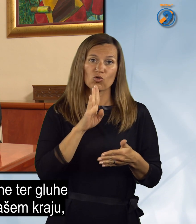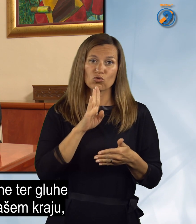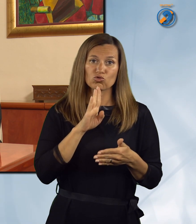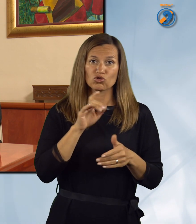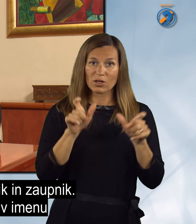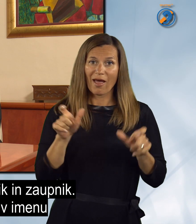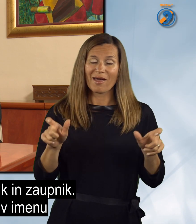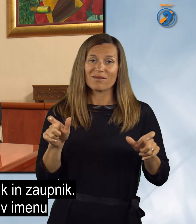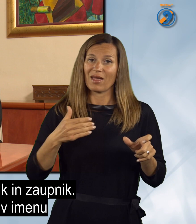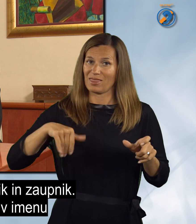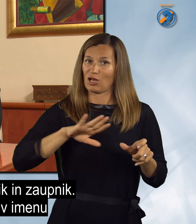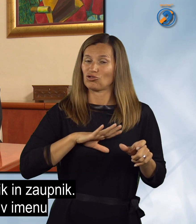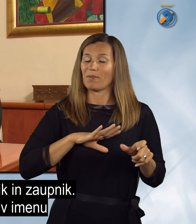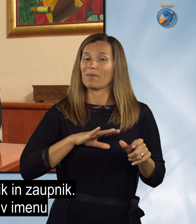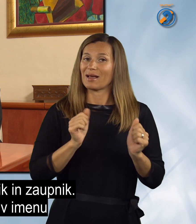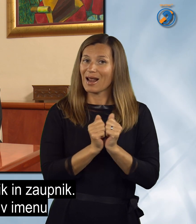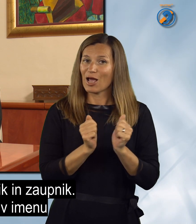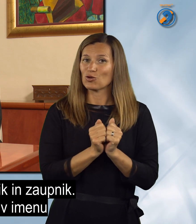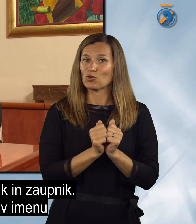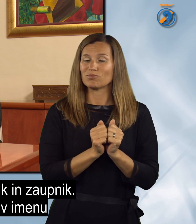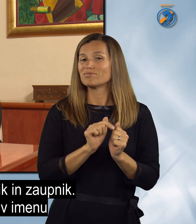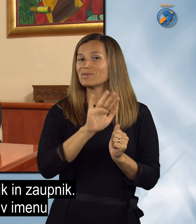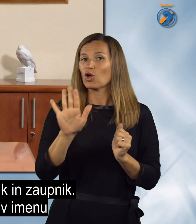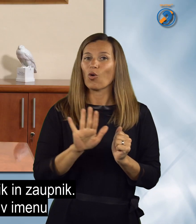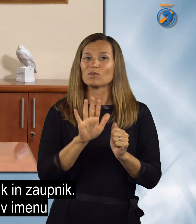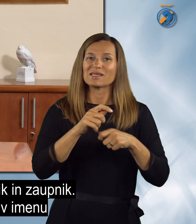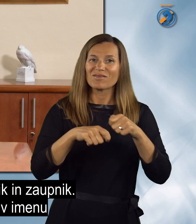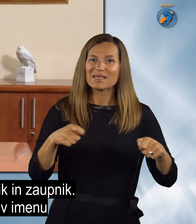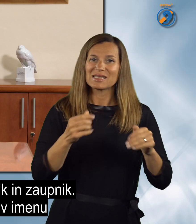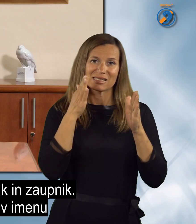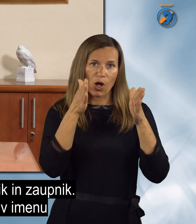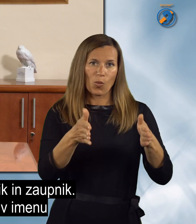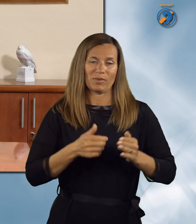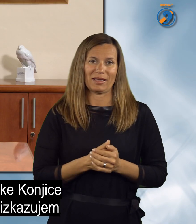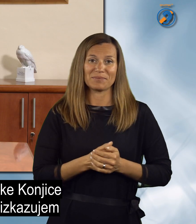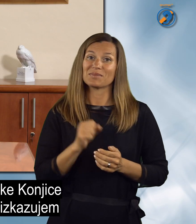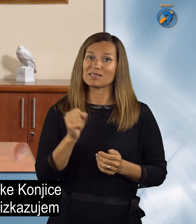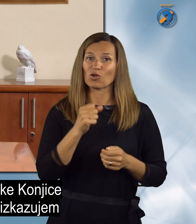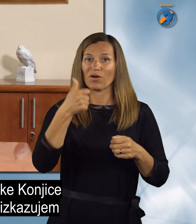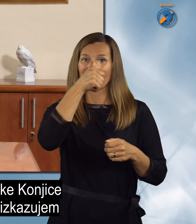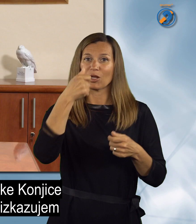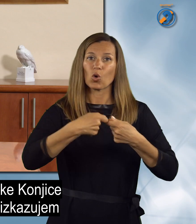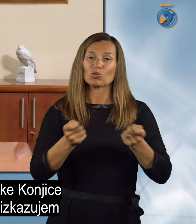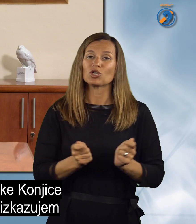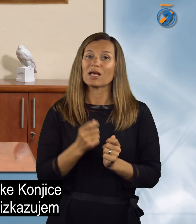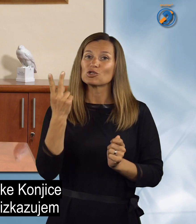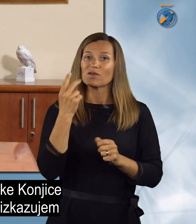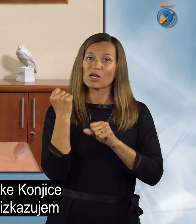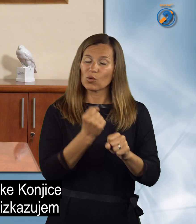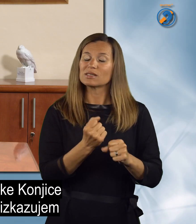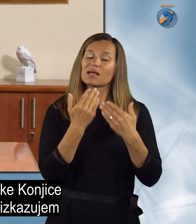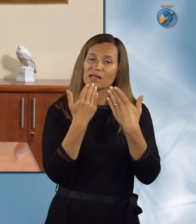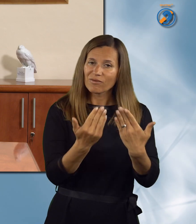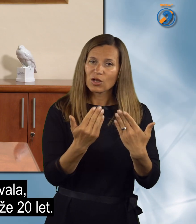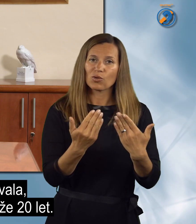kraju. Ste njihov zaveznik in zaupnik. Zato se vam v imenu občine Slovenske Konjice zahvaljujem